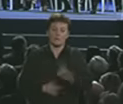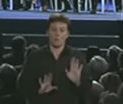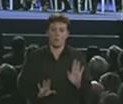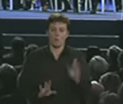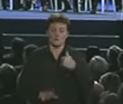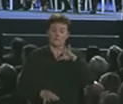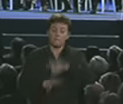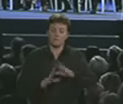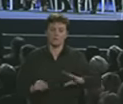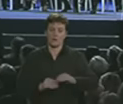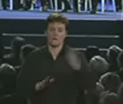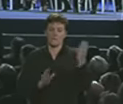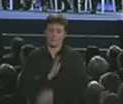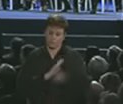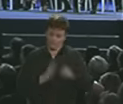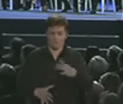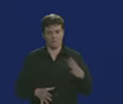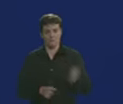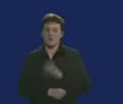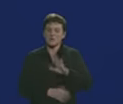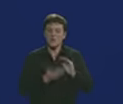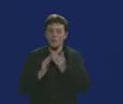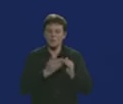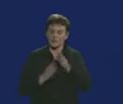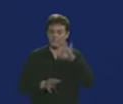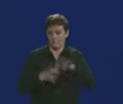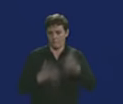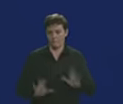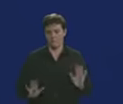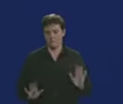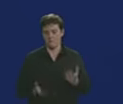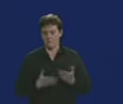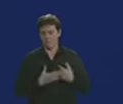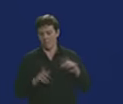le vote populaire, ils veulent gagner le vote communautaire.